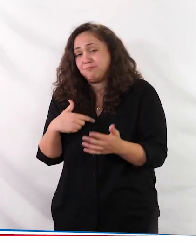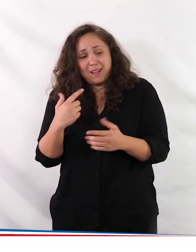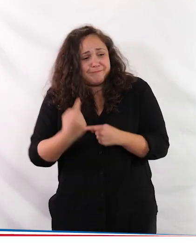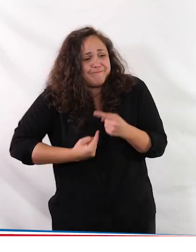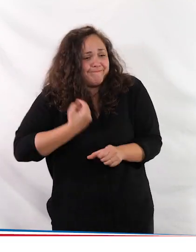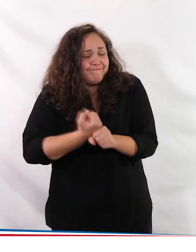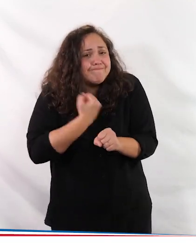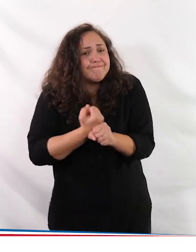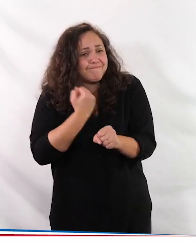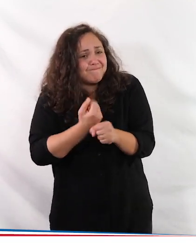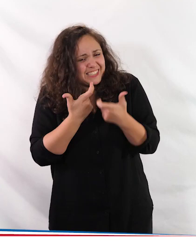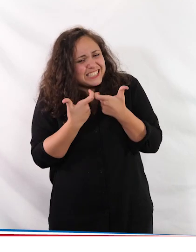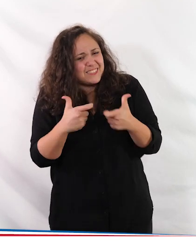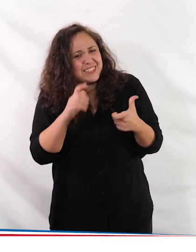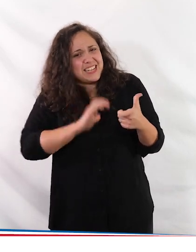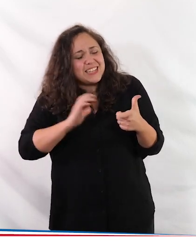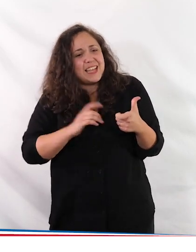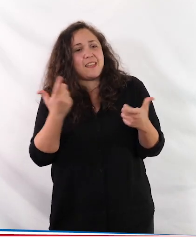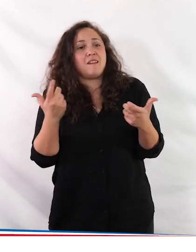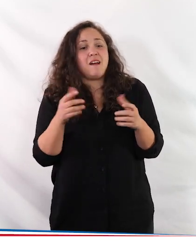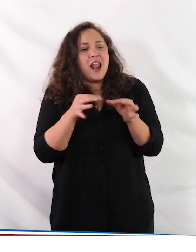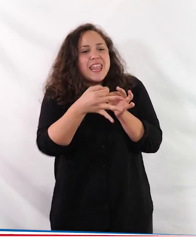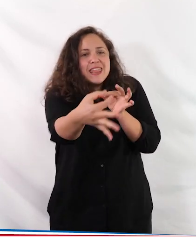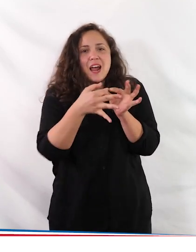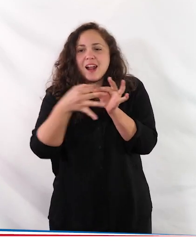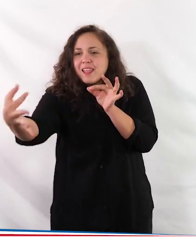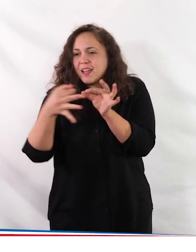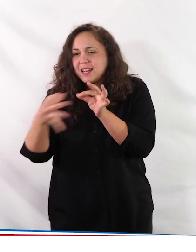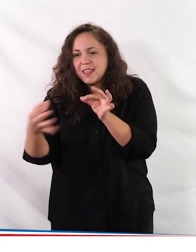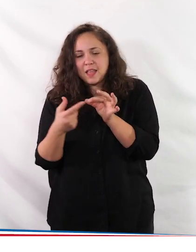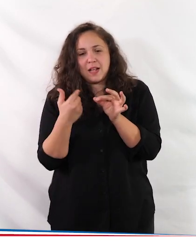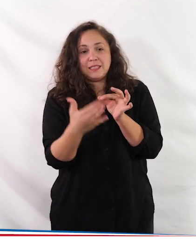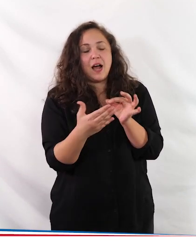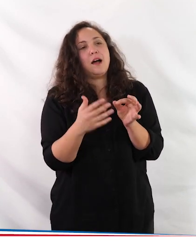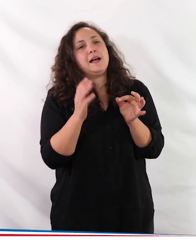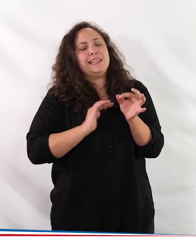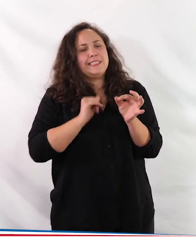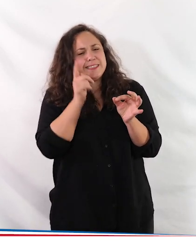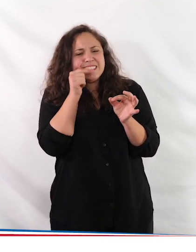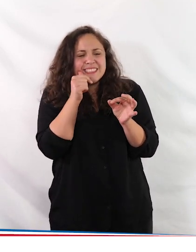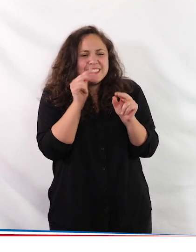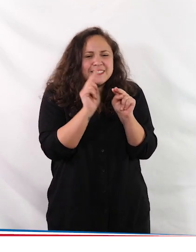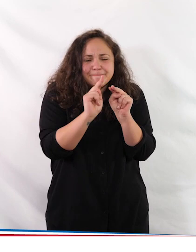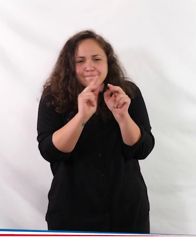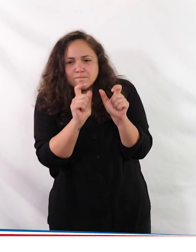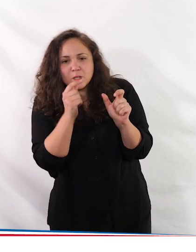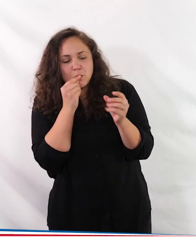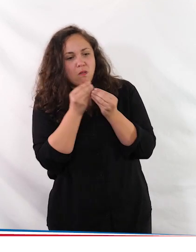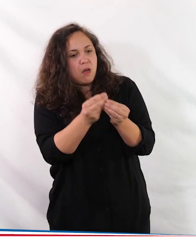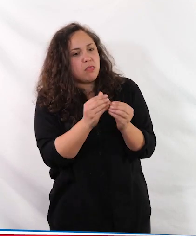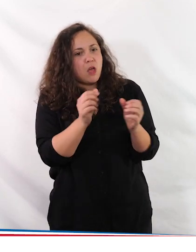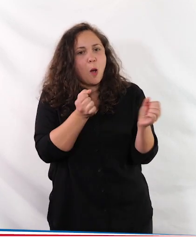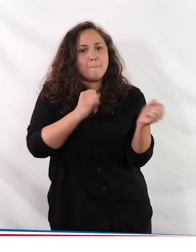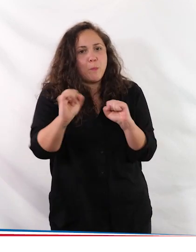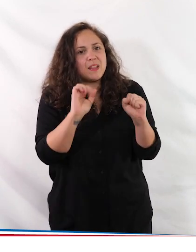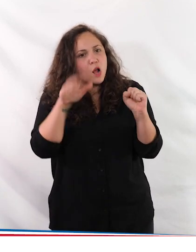trop chère, mais sur lequel on est en train de travailler, sur l'accessibilité d'un certain nombre de lignes qui permettent justement de faire,